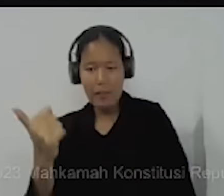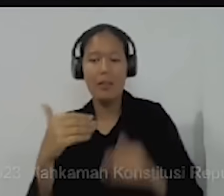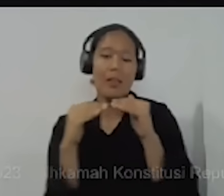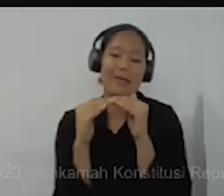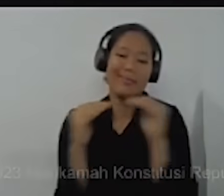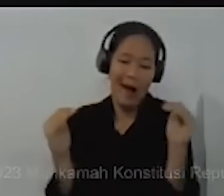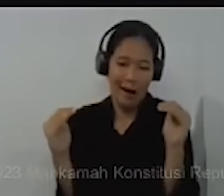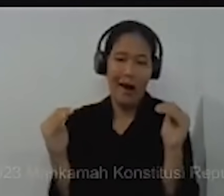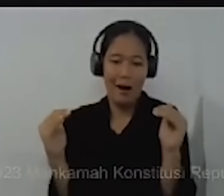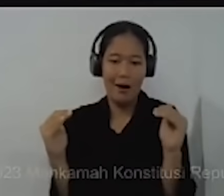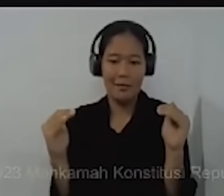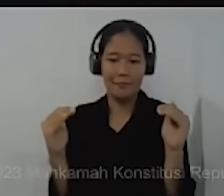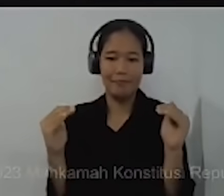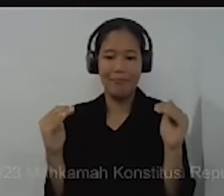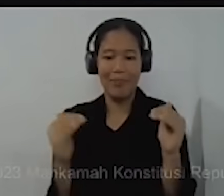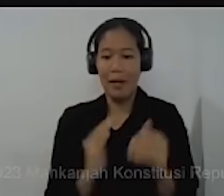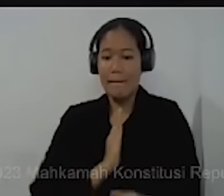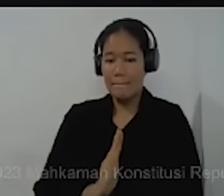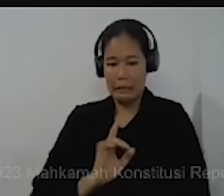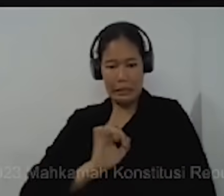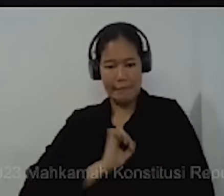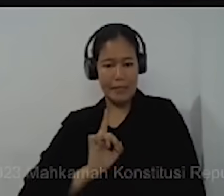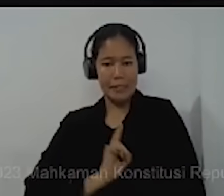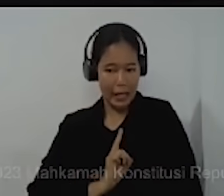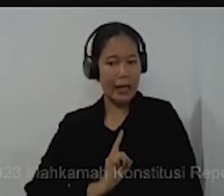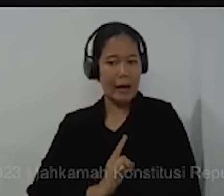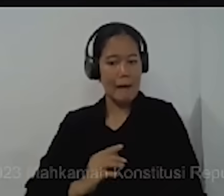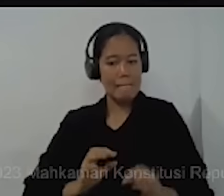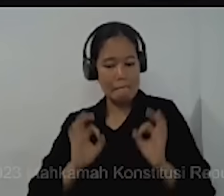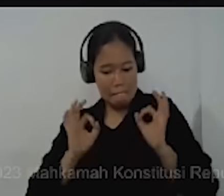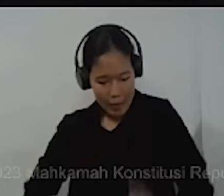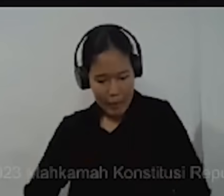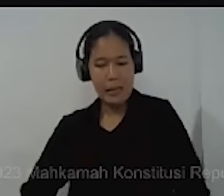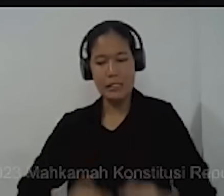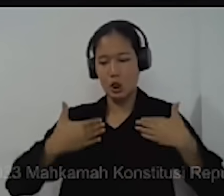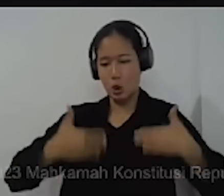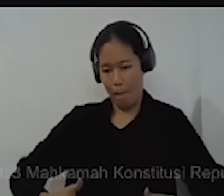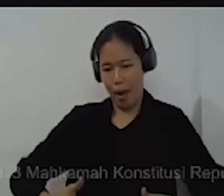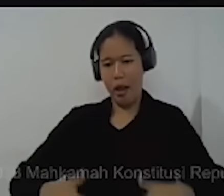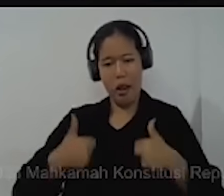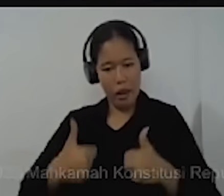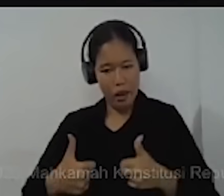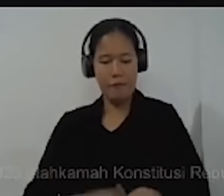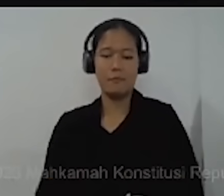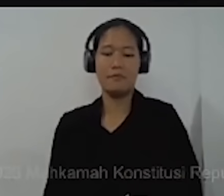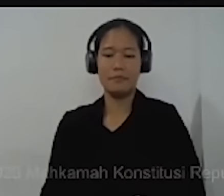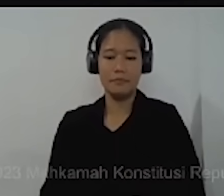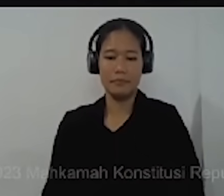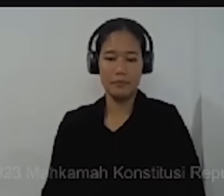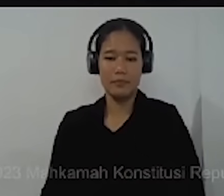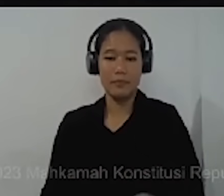dan kesetaraan prinsip independensi dan prinsip kepantasan dan kesopanan